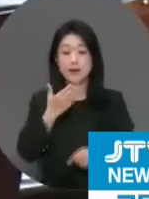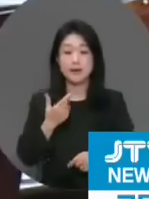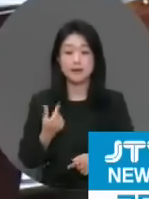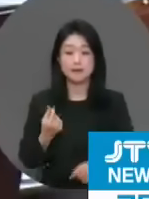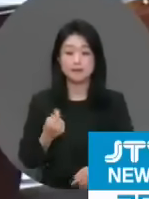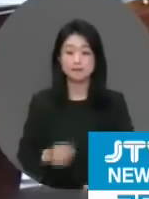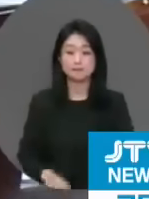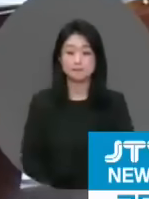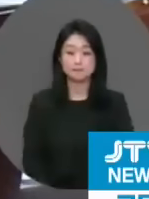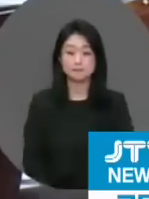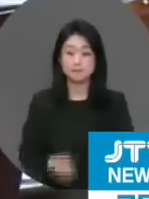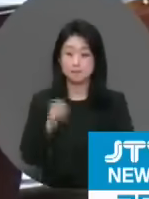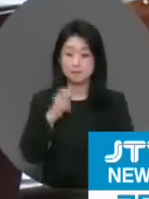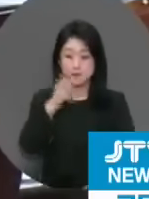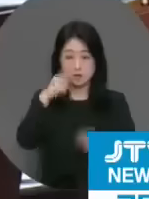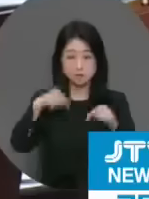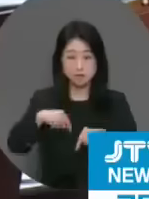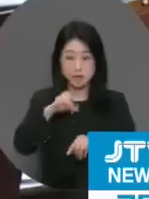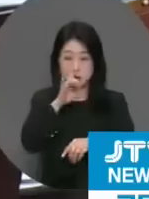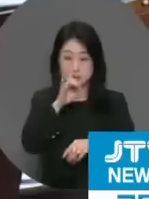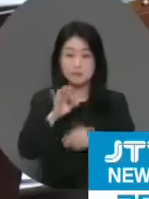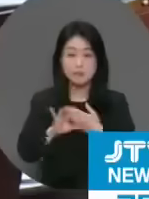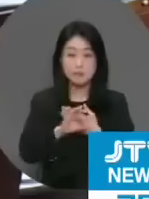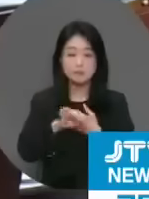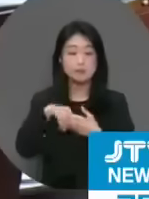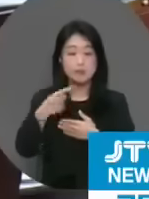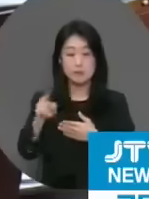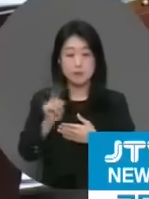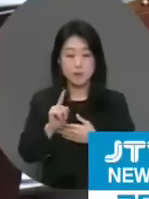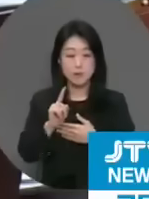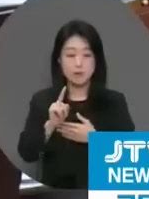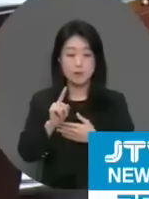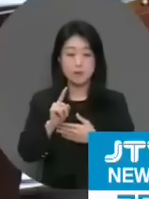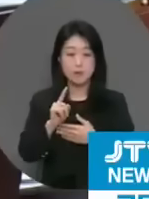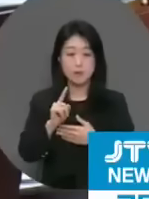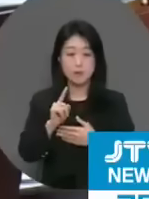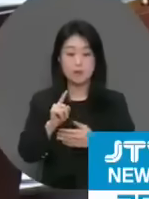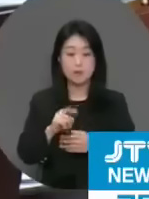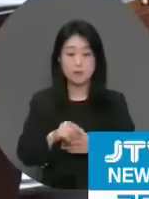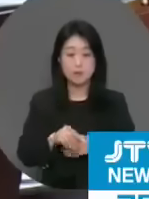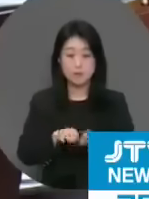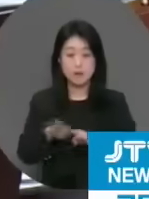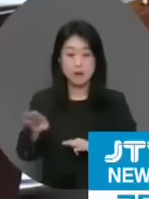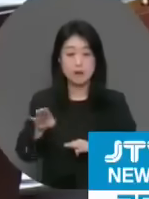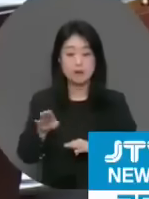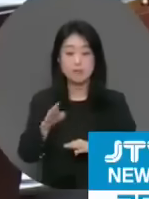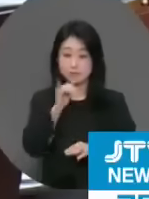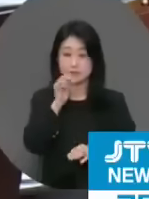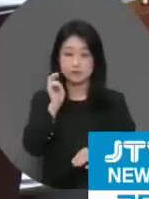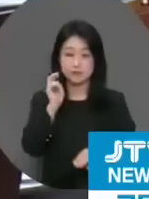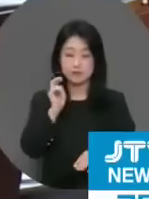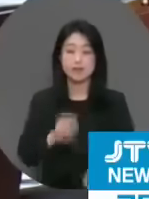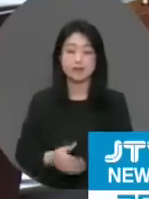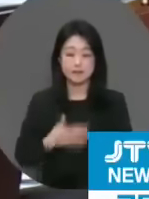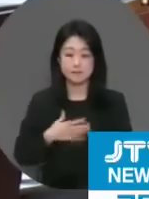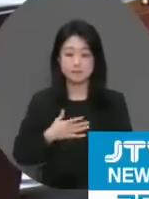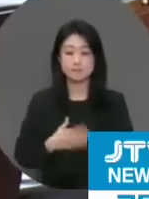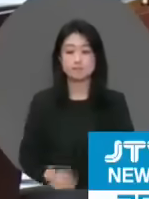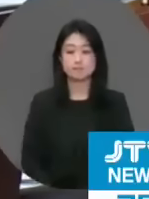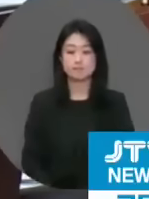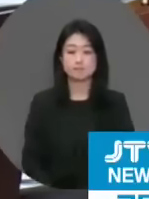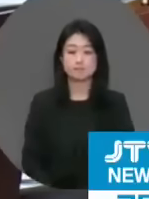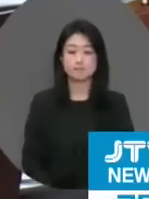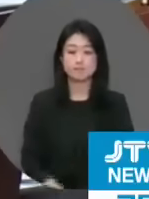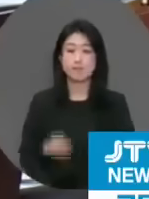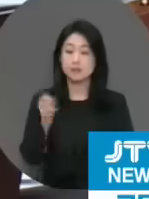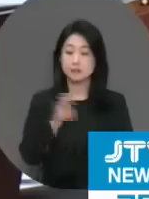있습니다. 있는 거죠. 그리고 이제 협상이 제대로 안 되면은 네. 예, 진행이 될 거라고 보여집니다. 예, 들어가도 좋습니다. 제가 그